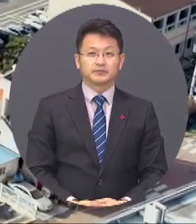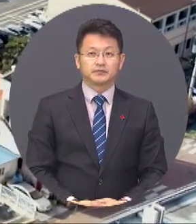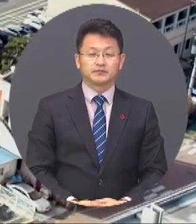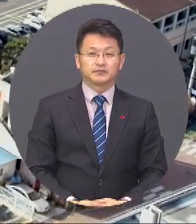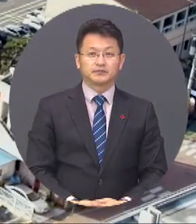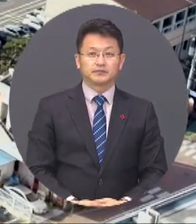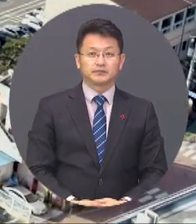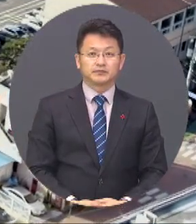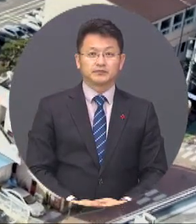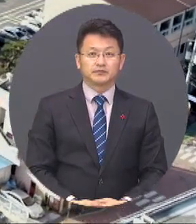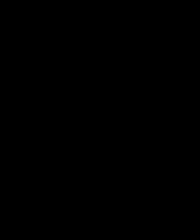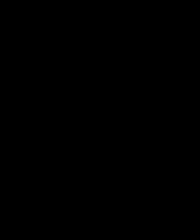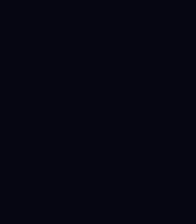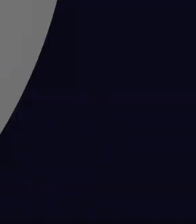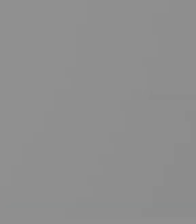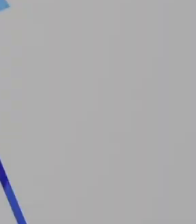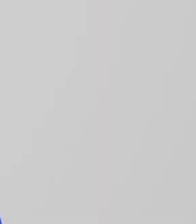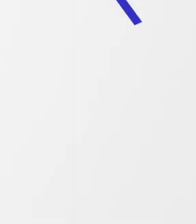드립니다